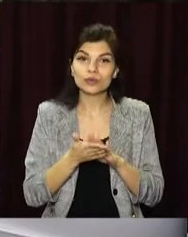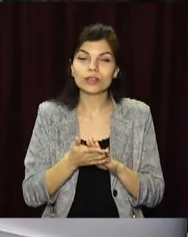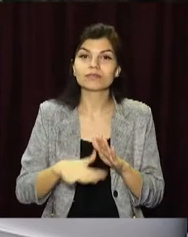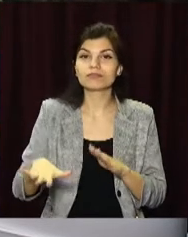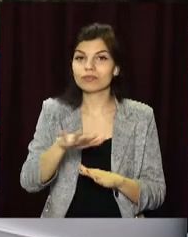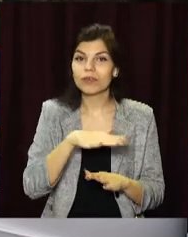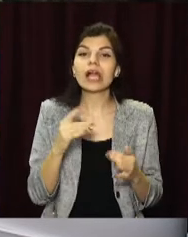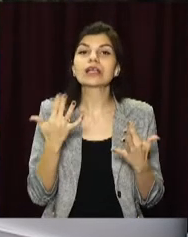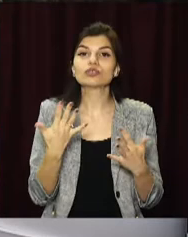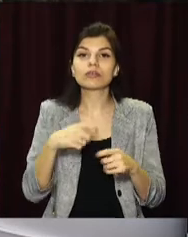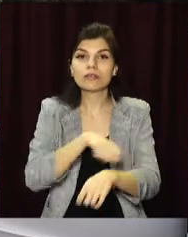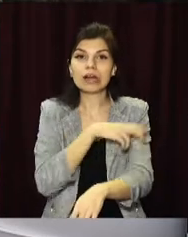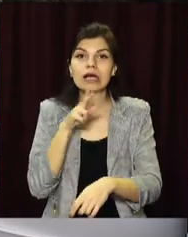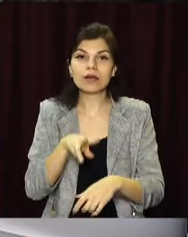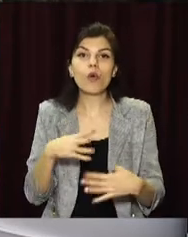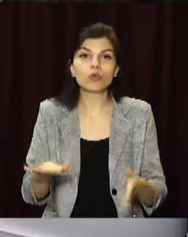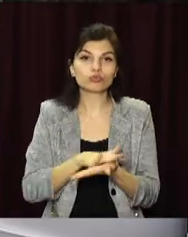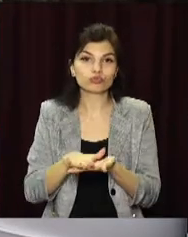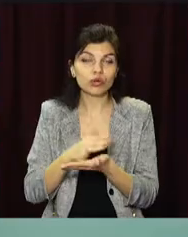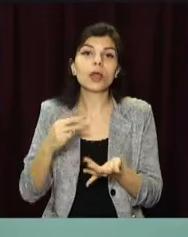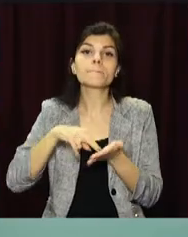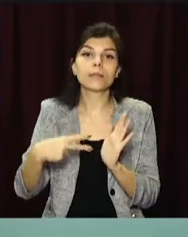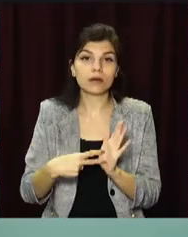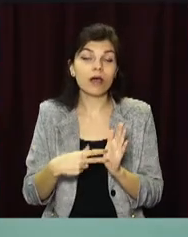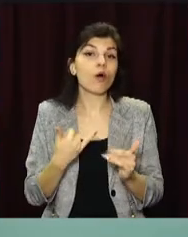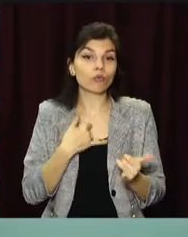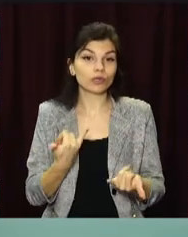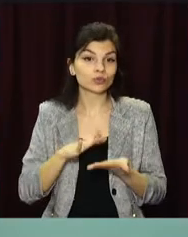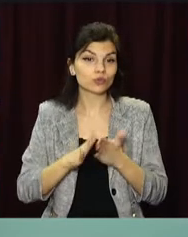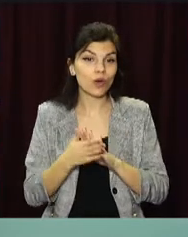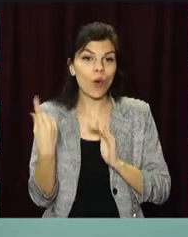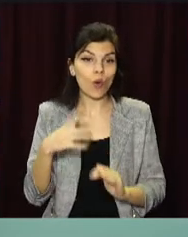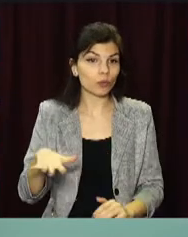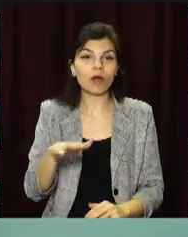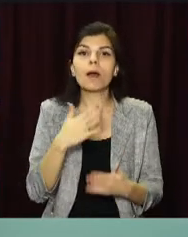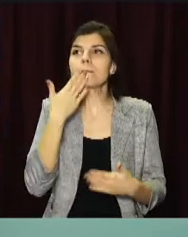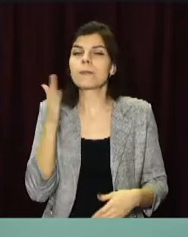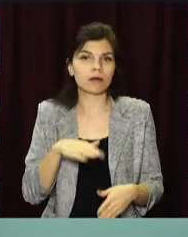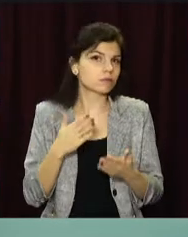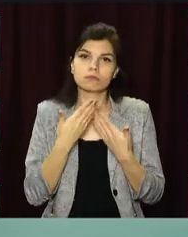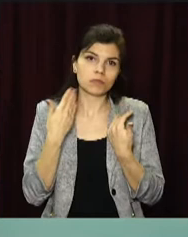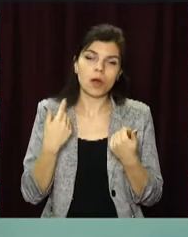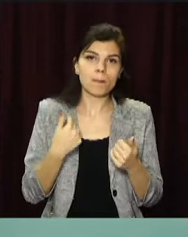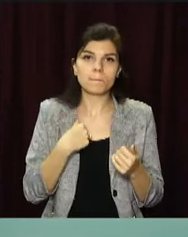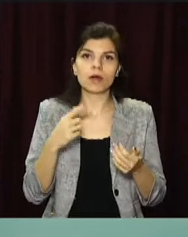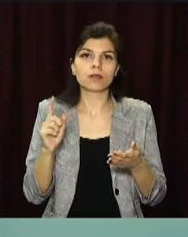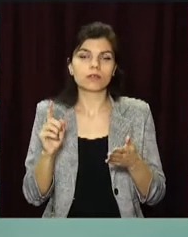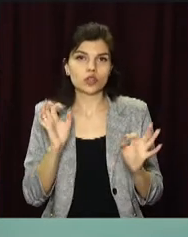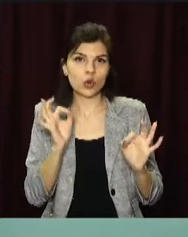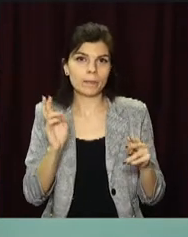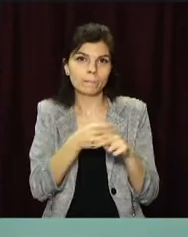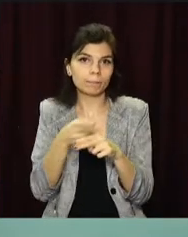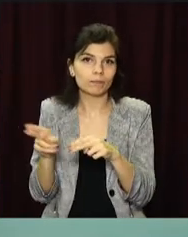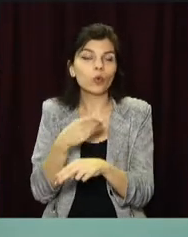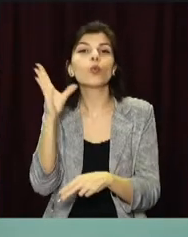області та скільки кілометрів доріг вже розчистили і планують. Зараз у нас ситуація в області не критична, тобто ми не допустили колапсу